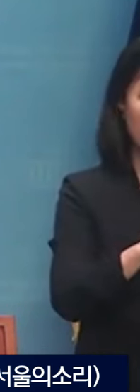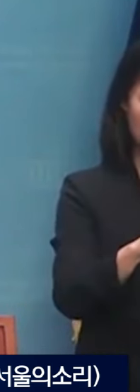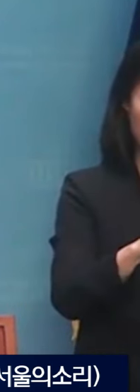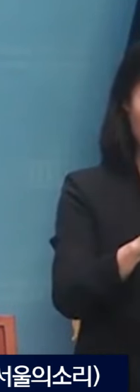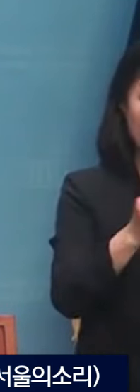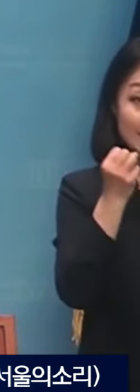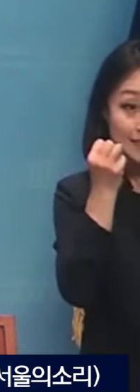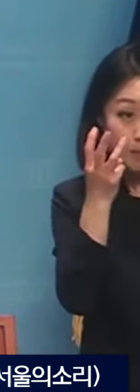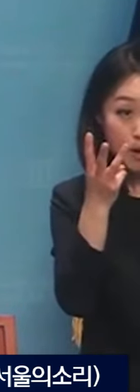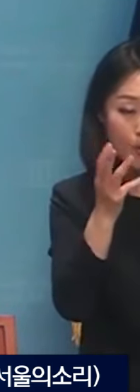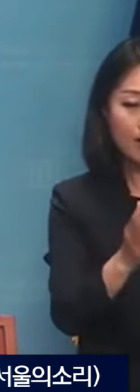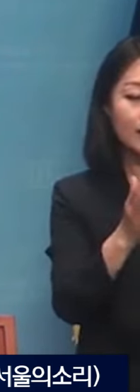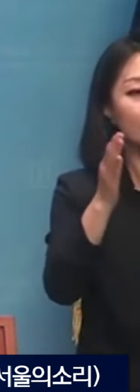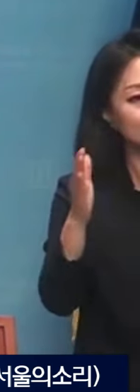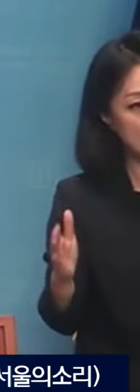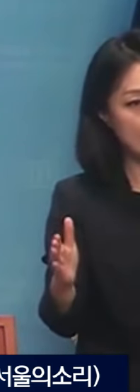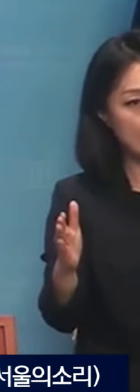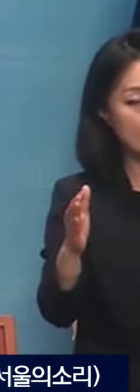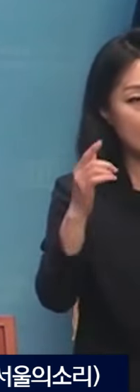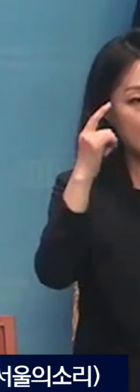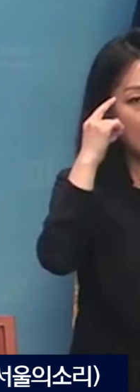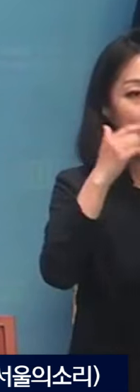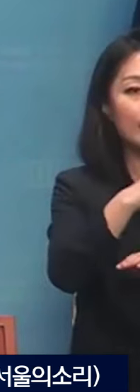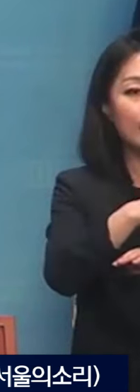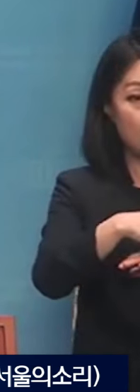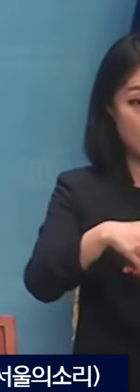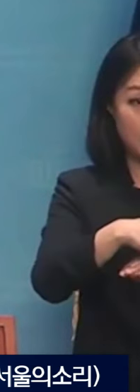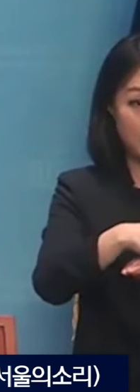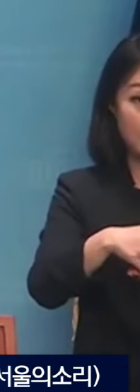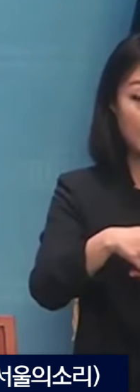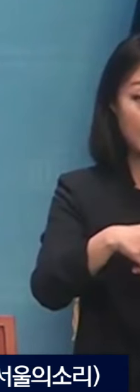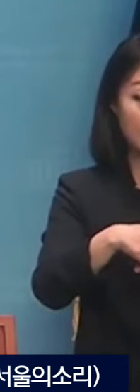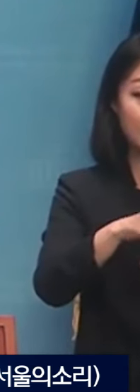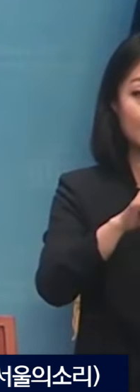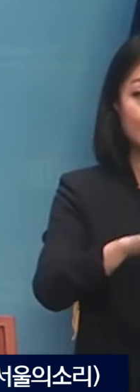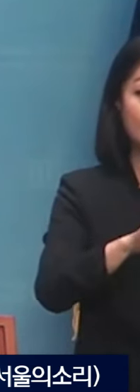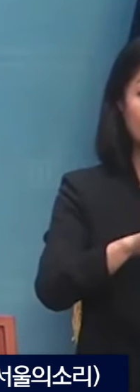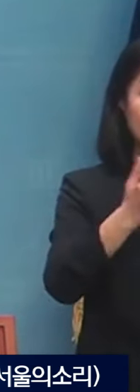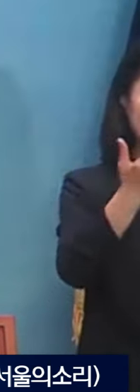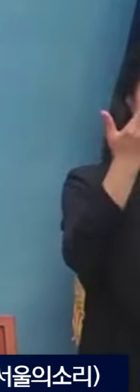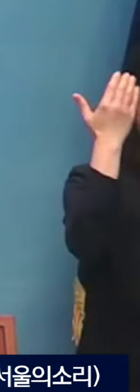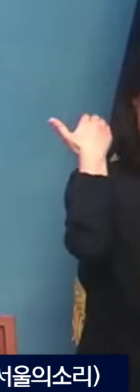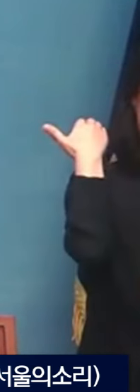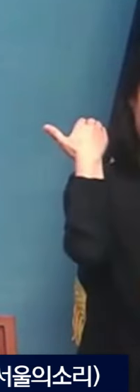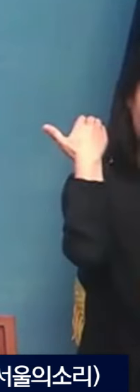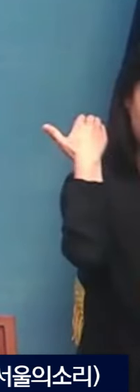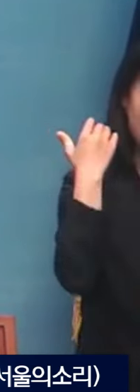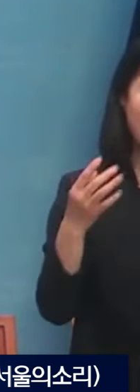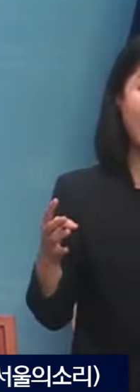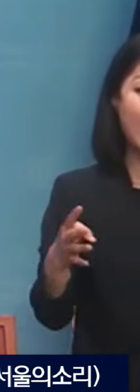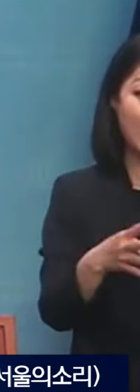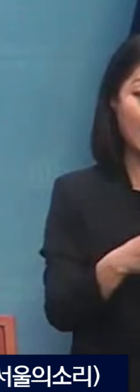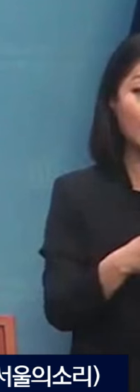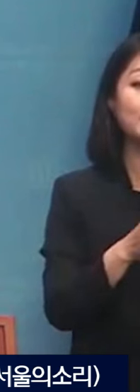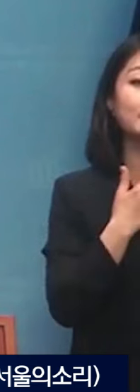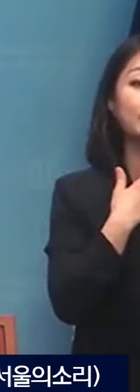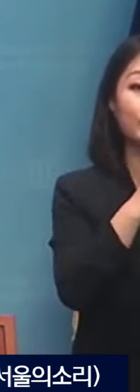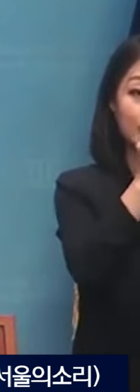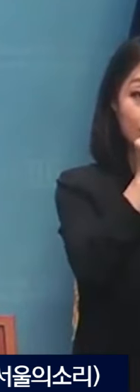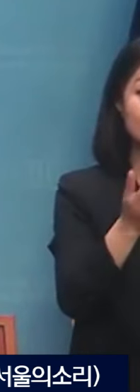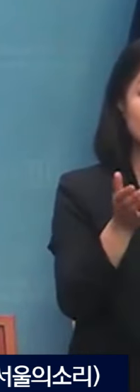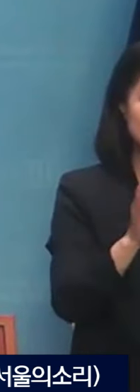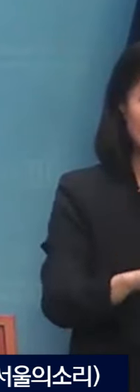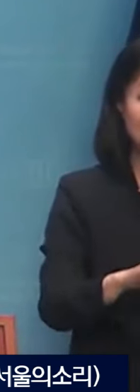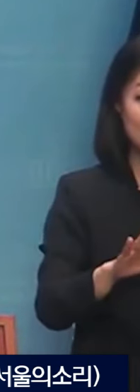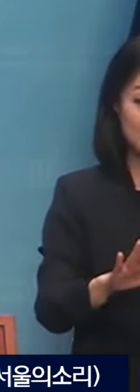3개월 이내에서 연장 가능한 안으로 과거에 어느 정도 합의 본 바가 있었으나